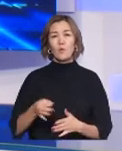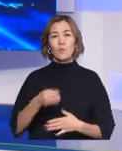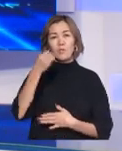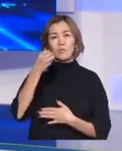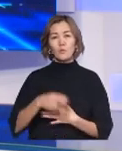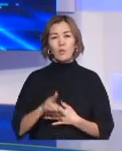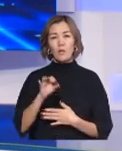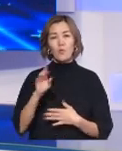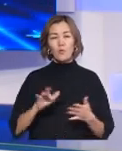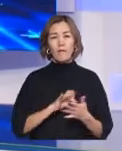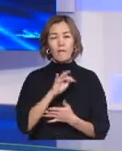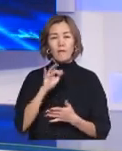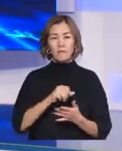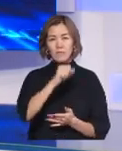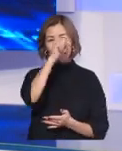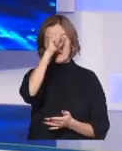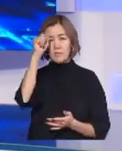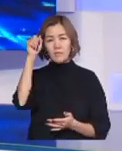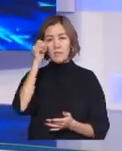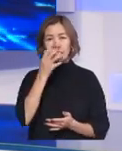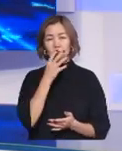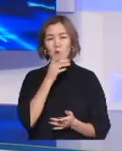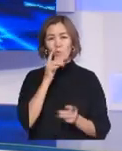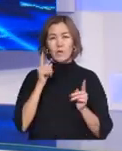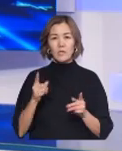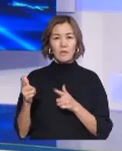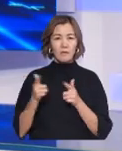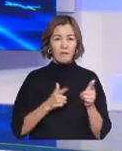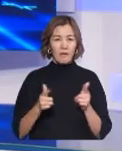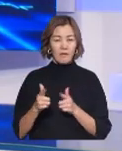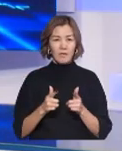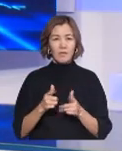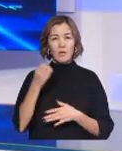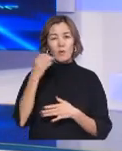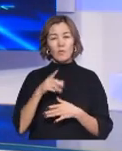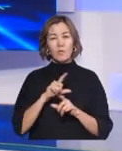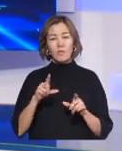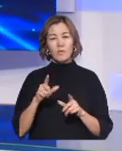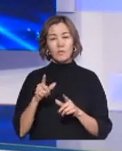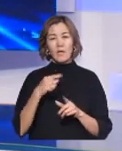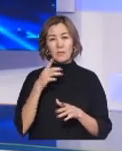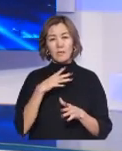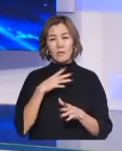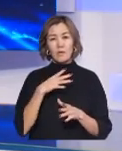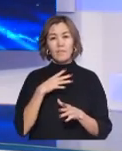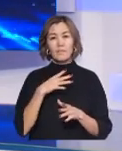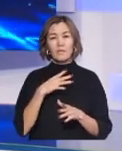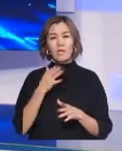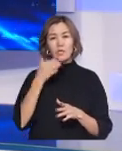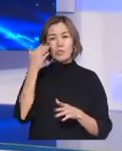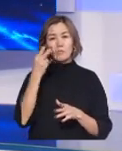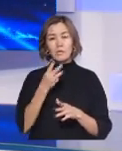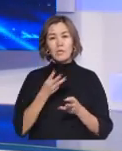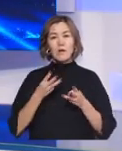Облыс орталығы Қонаев қысқы жылыту маусымына толықтай дайын. Жылыту орталығындағылар осылай деп отыр. Олардың айтуынша жаз бойы